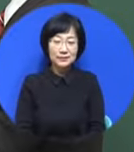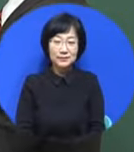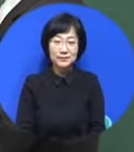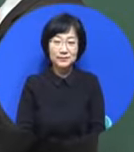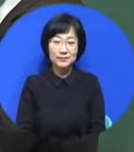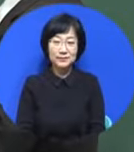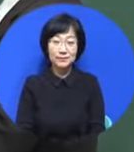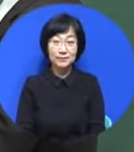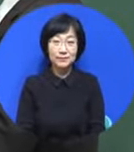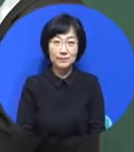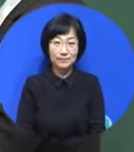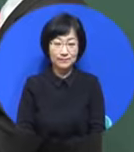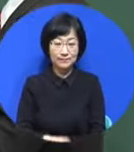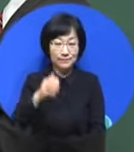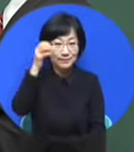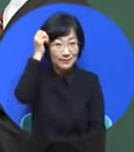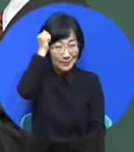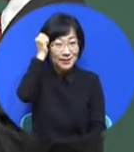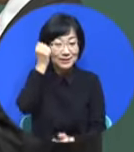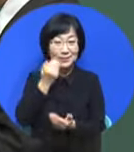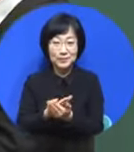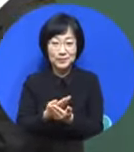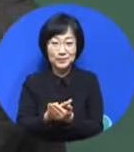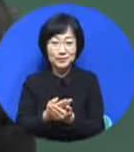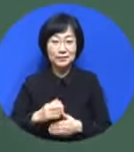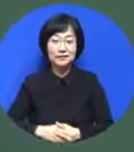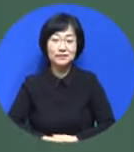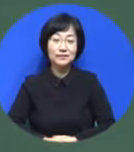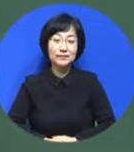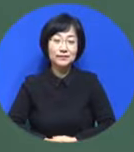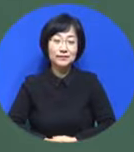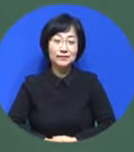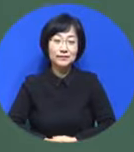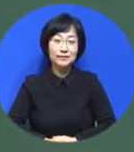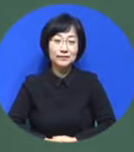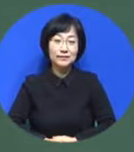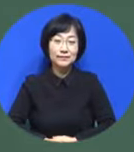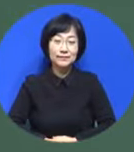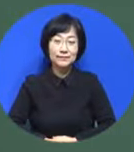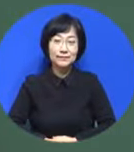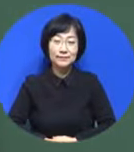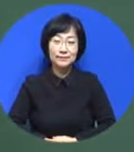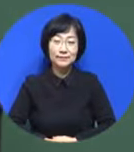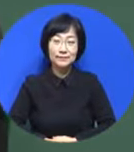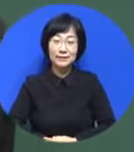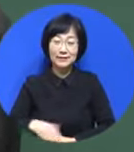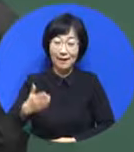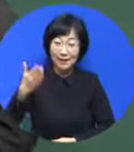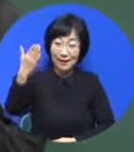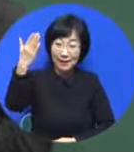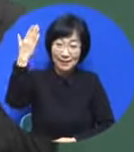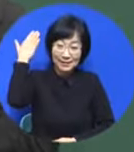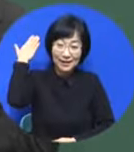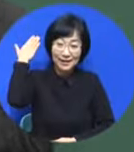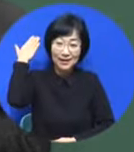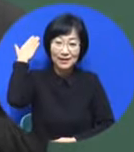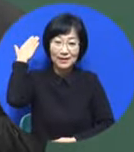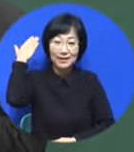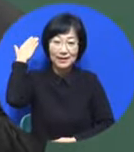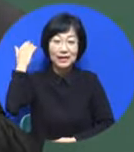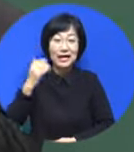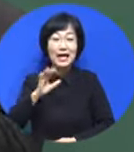God being established there. Really remember that. 옛날에 그런 얘기 있었잖아요. I said this before. 옛날에는